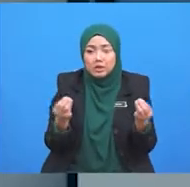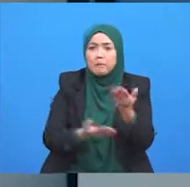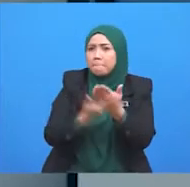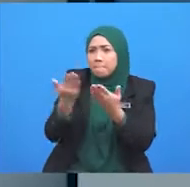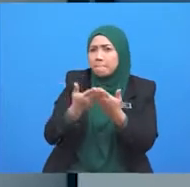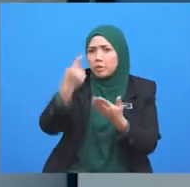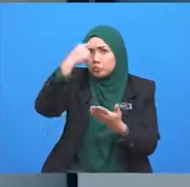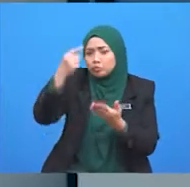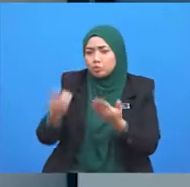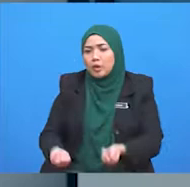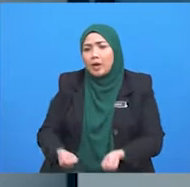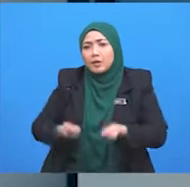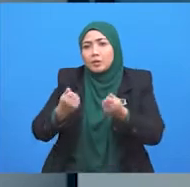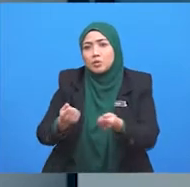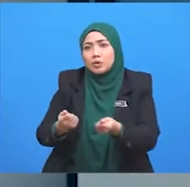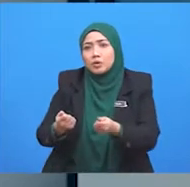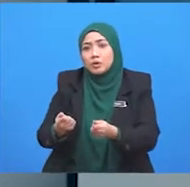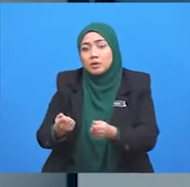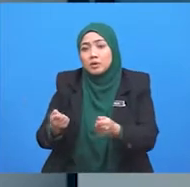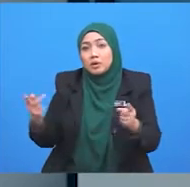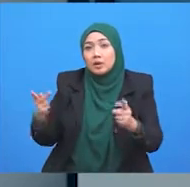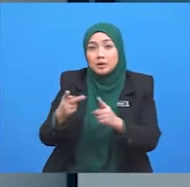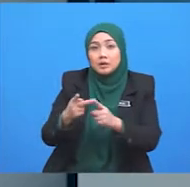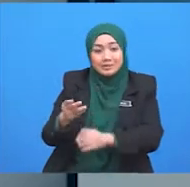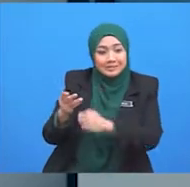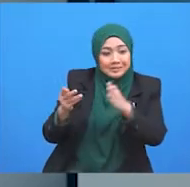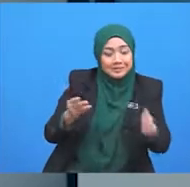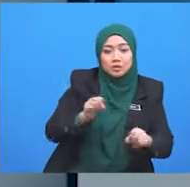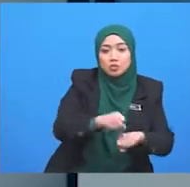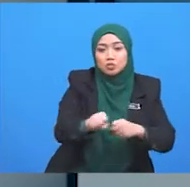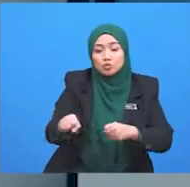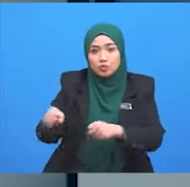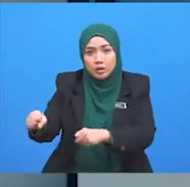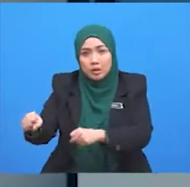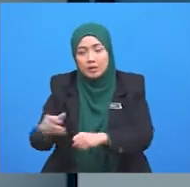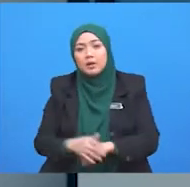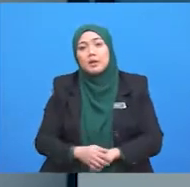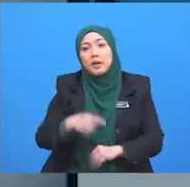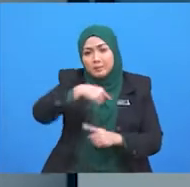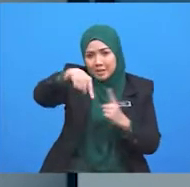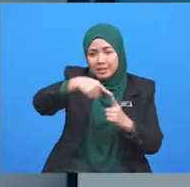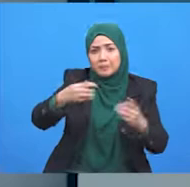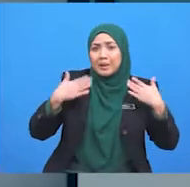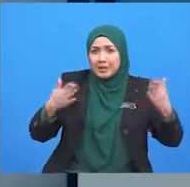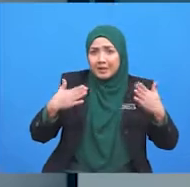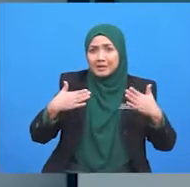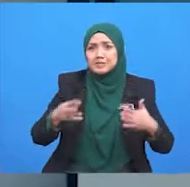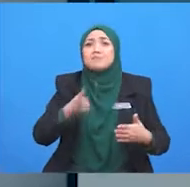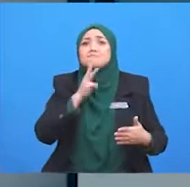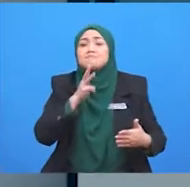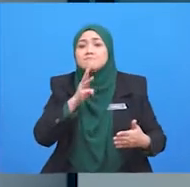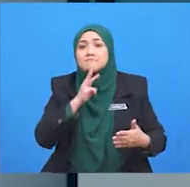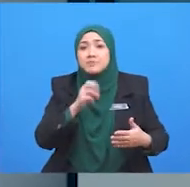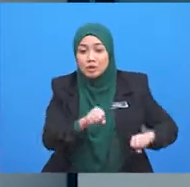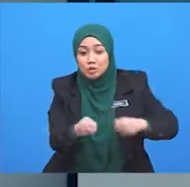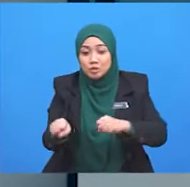sungai. Apabila musim panas tiba, suhu yang panas menyebabkan air sungai yang beku akan mencair dan kejap menghanyutkan